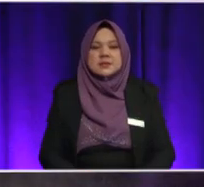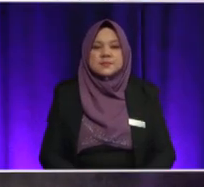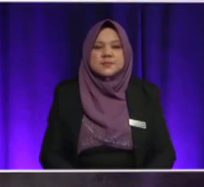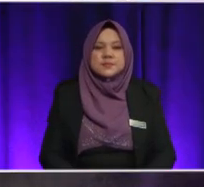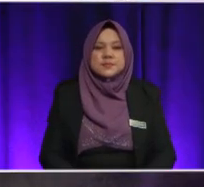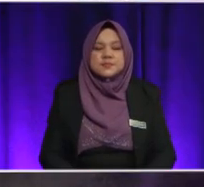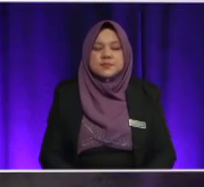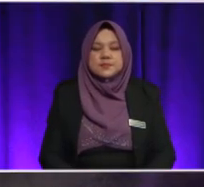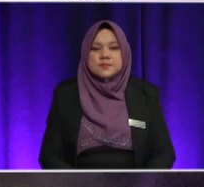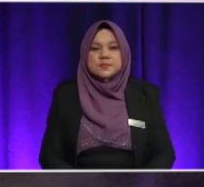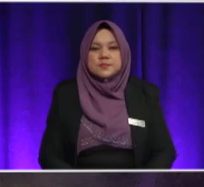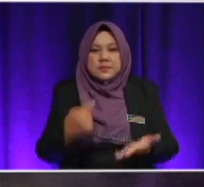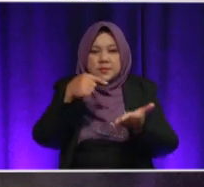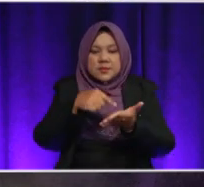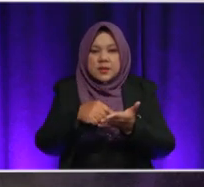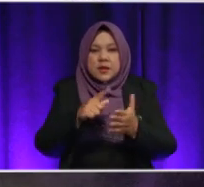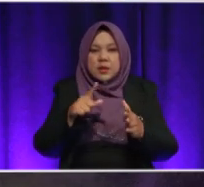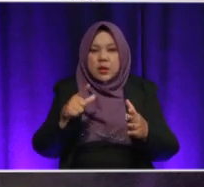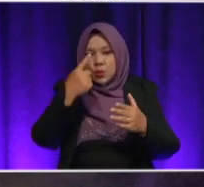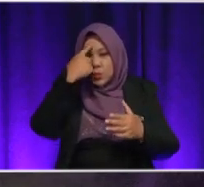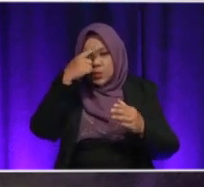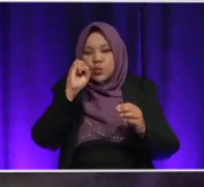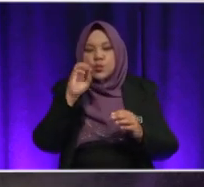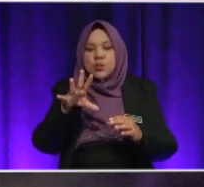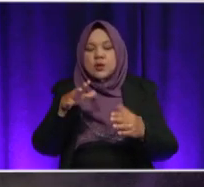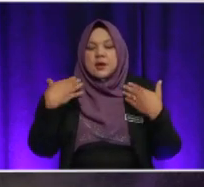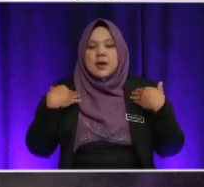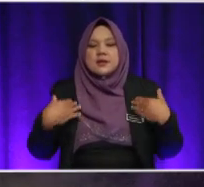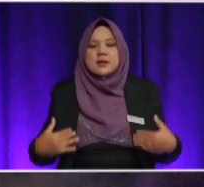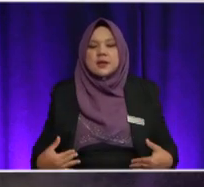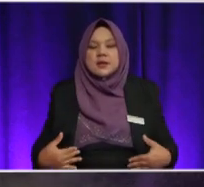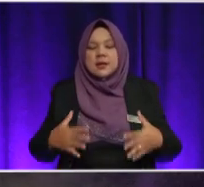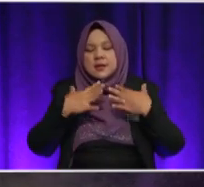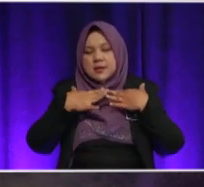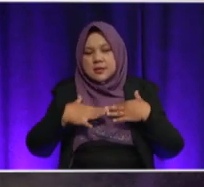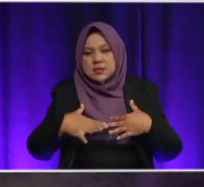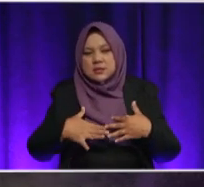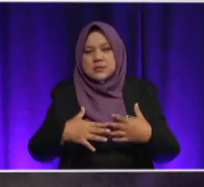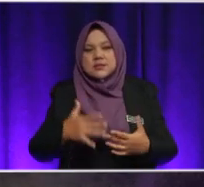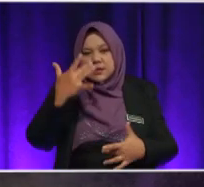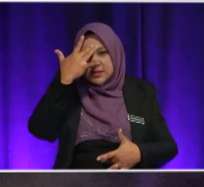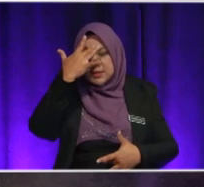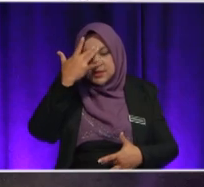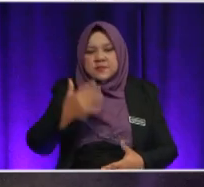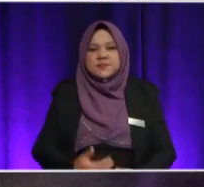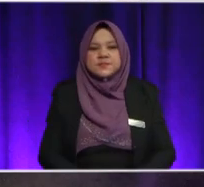dan ini adalah untuk membuang angin dalam badan dan melegikan kesakitan badan